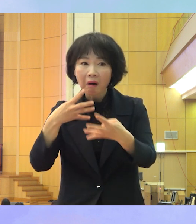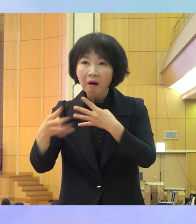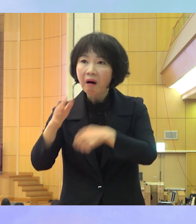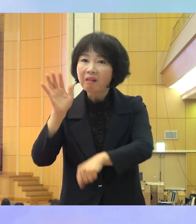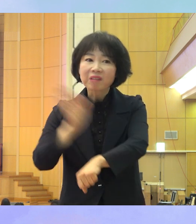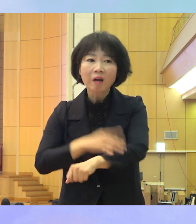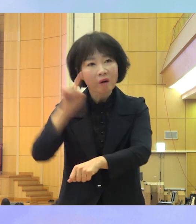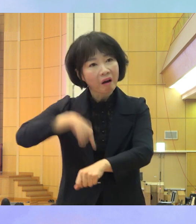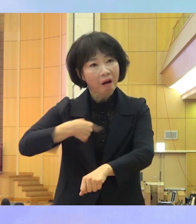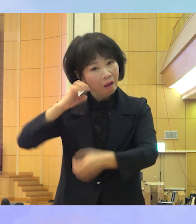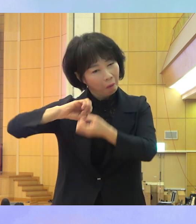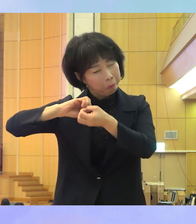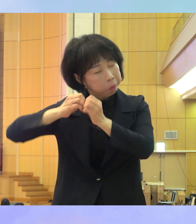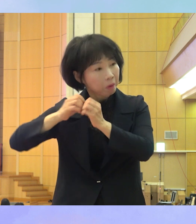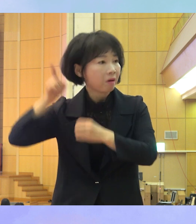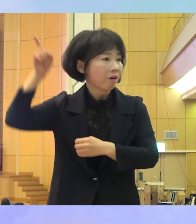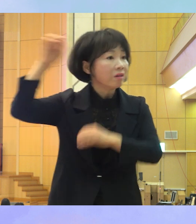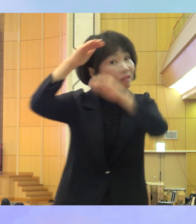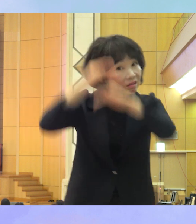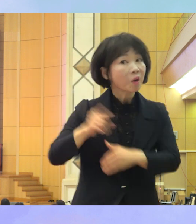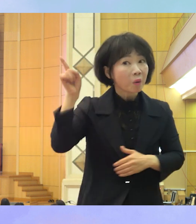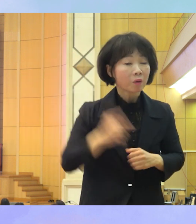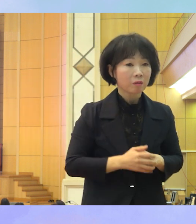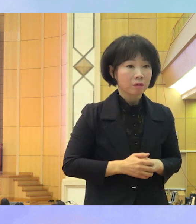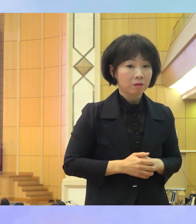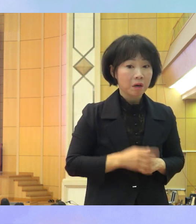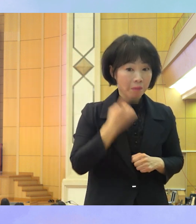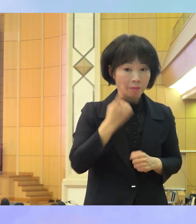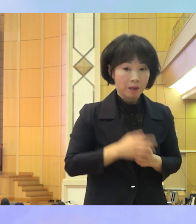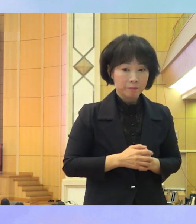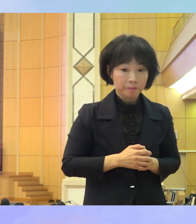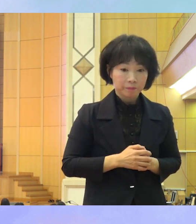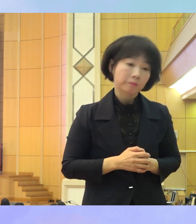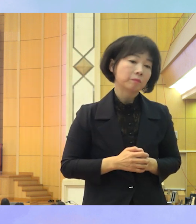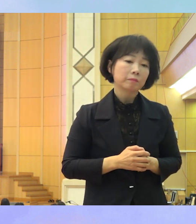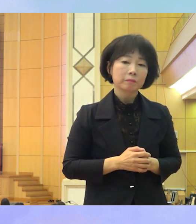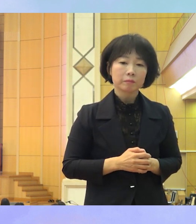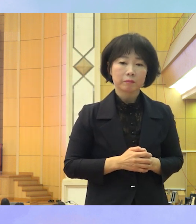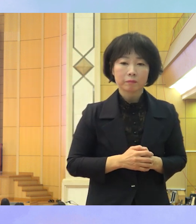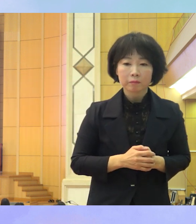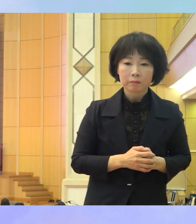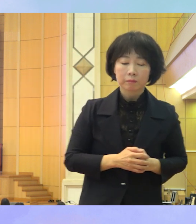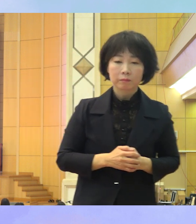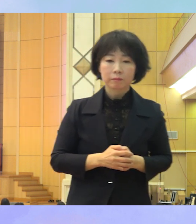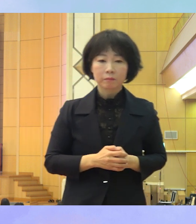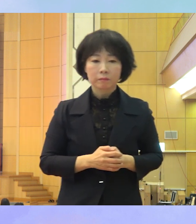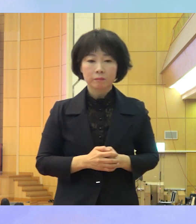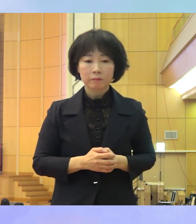모르고 있나 한번 보자고요. 그 글자가 보일런지 모르겠는데 거기 보니까